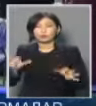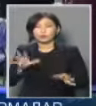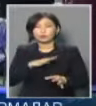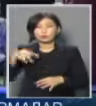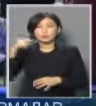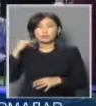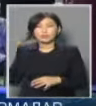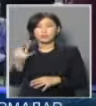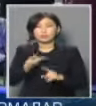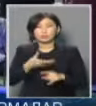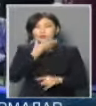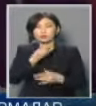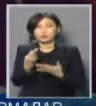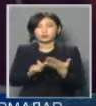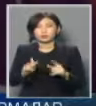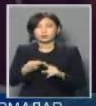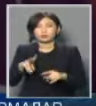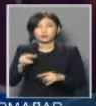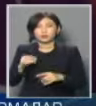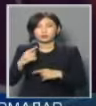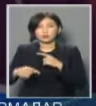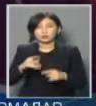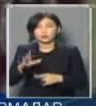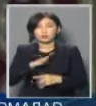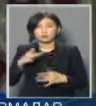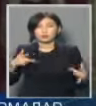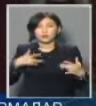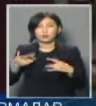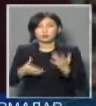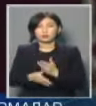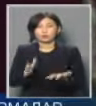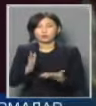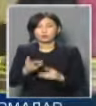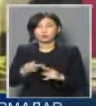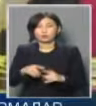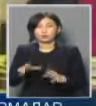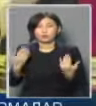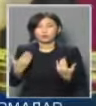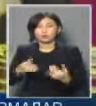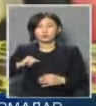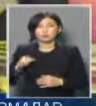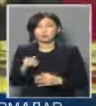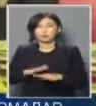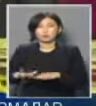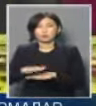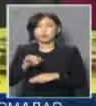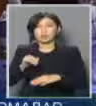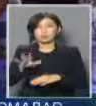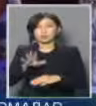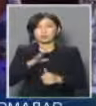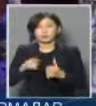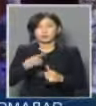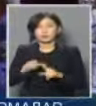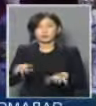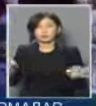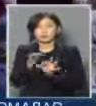қазақ тарихын сөреттейтін қайран елім туындысымен жалғасты. Концертте қолдау көрсетіп келген өнердегі жолдастары халғаны ағыркені аталған